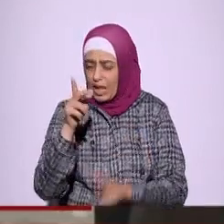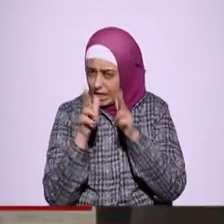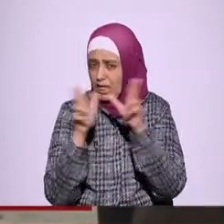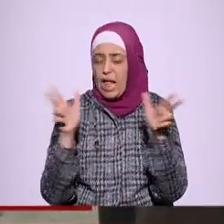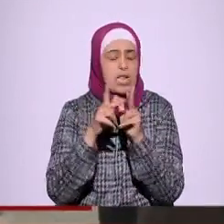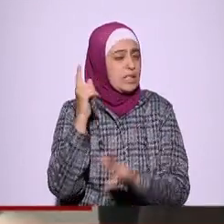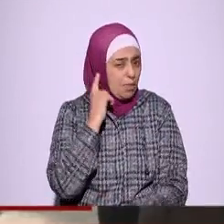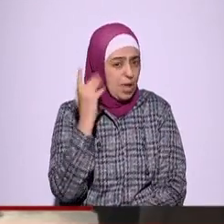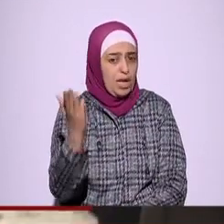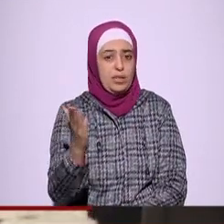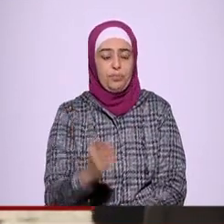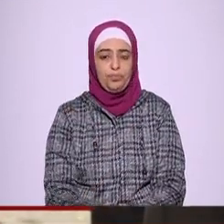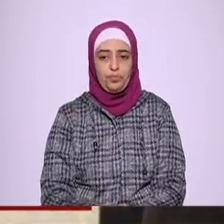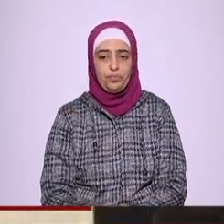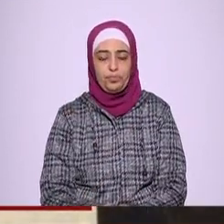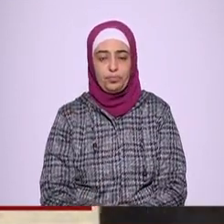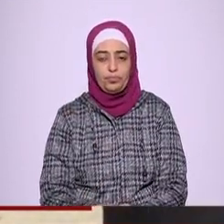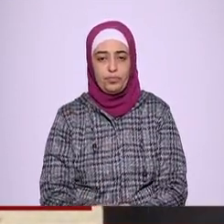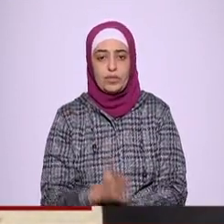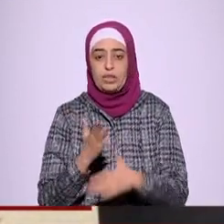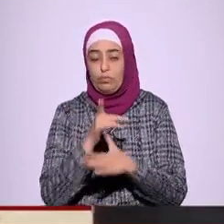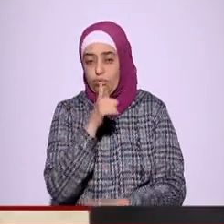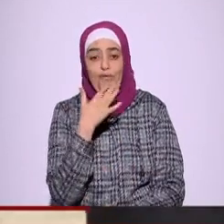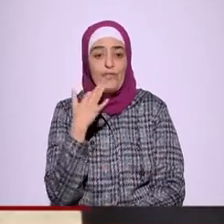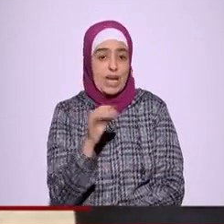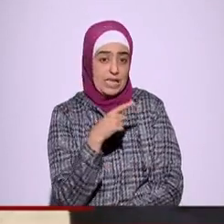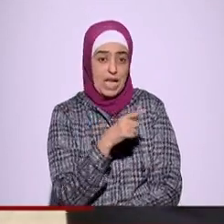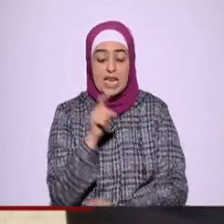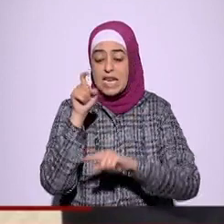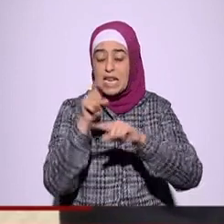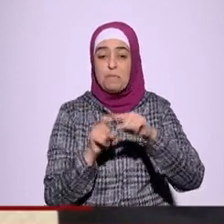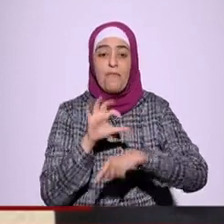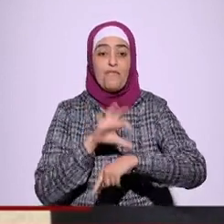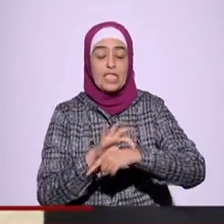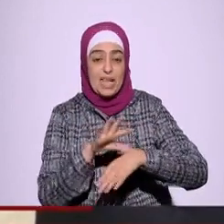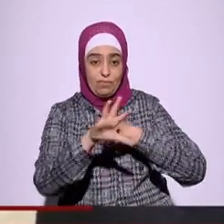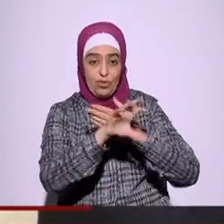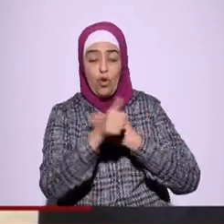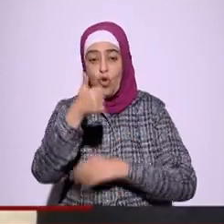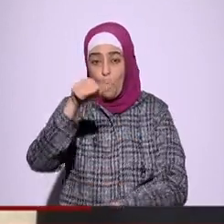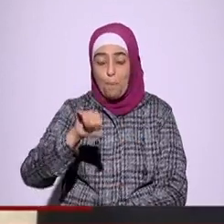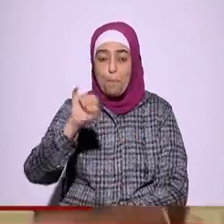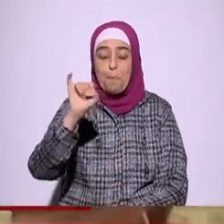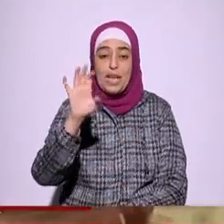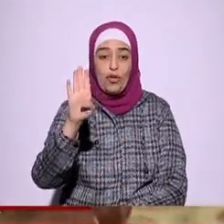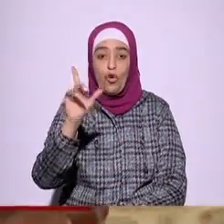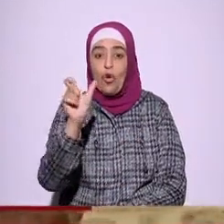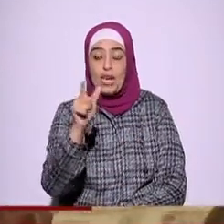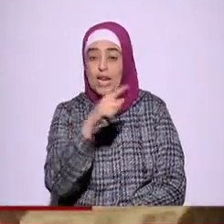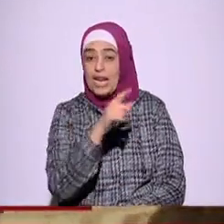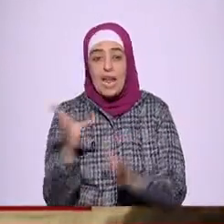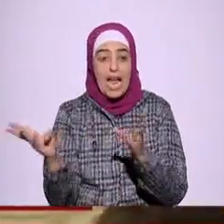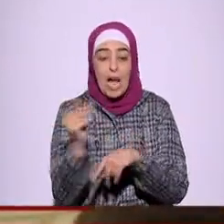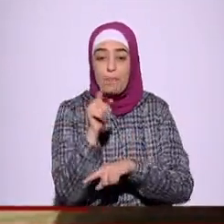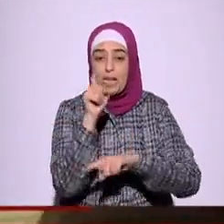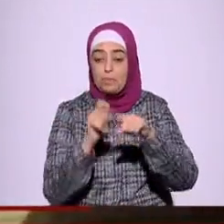التصريحات أننا حسب فرنسا أن نسبة الإصابة بالأوميكرون الآن هي أو يشكل الأوميكرون من